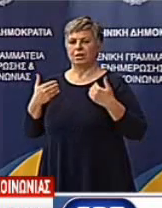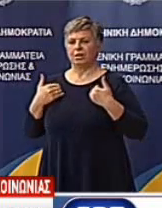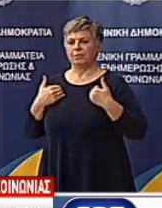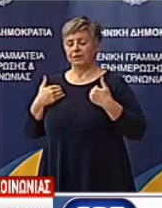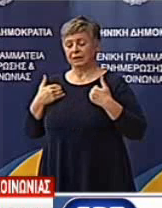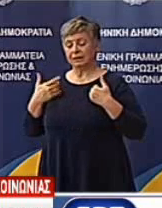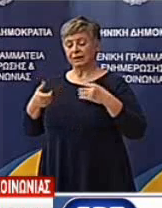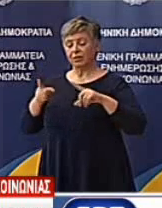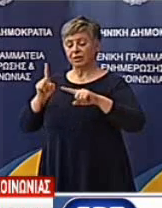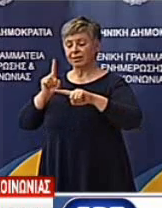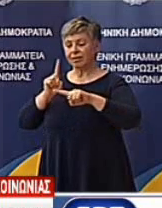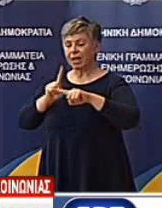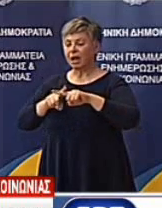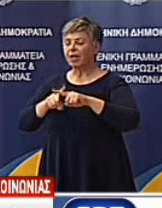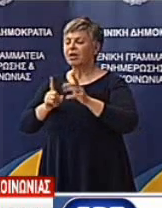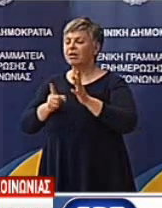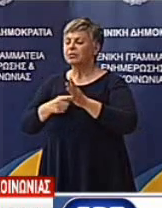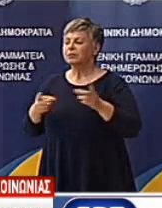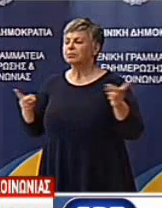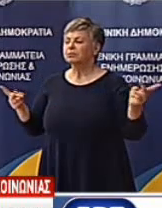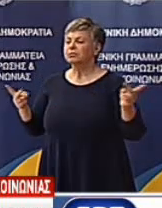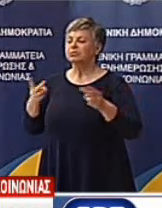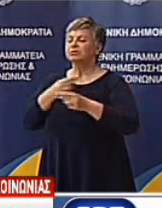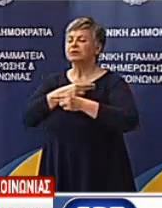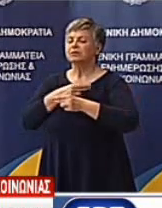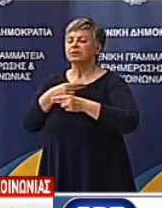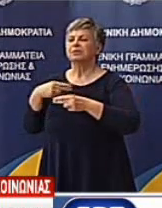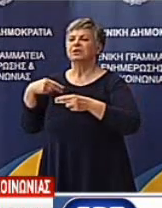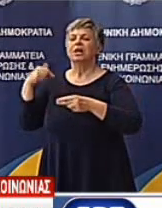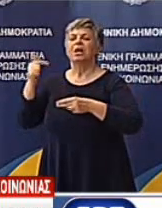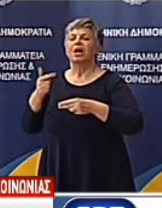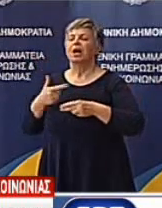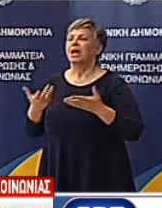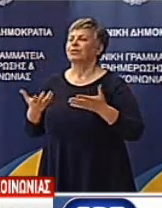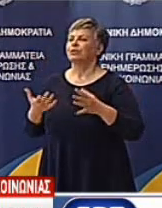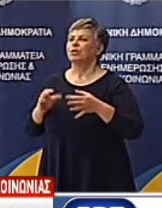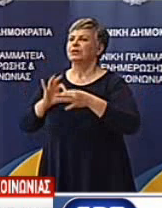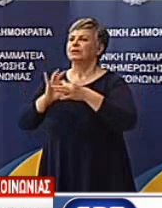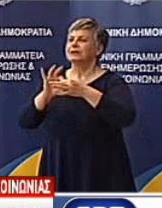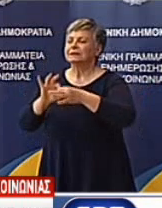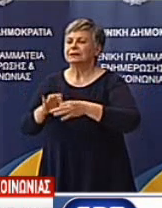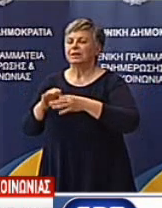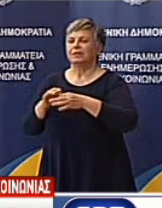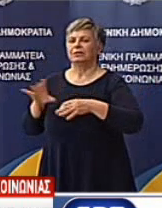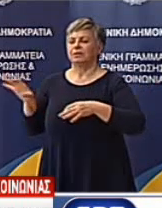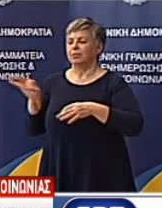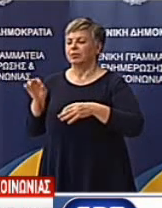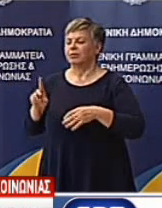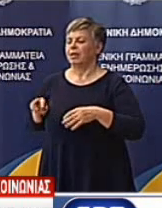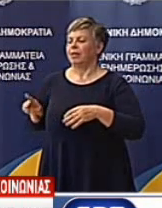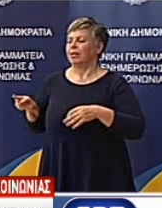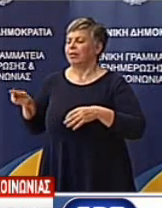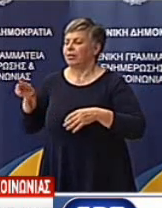χώρα πρέπει να πάψει να βρίσκεται στη δίνη ενός πελατειακού κράτους, ενός κομματικού κράτους, το